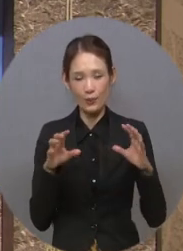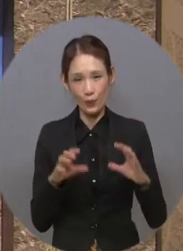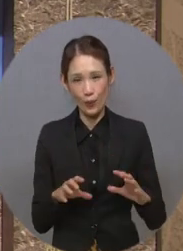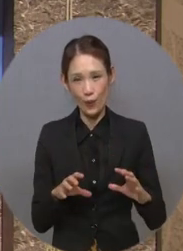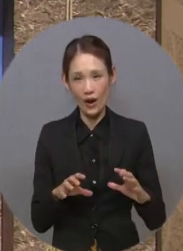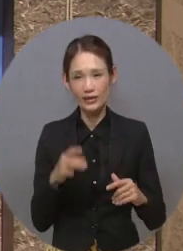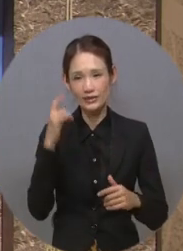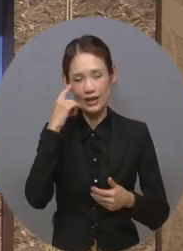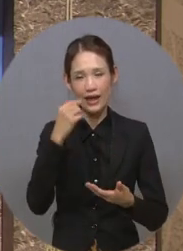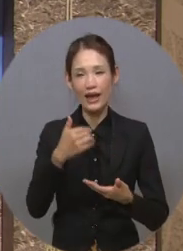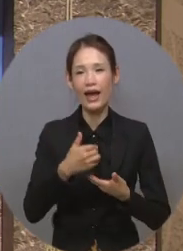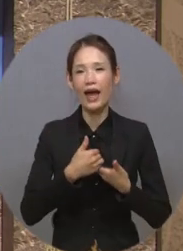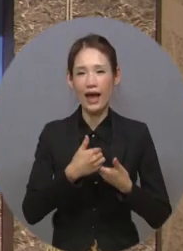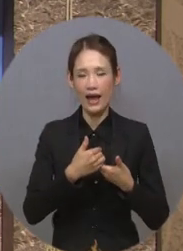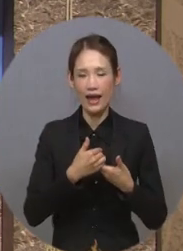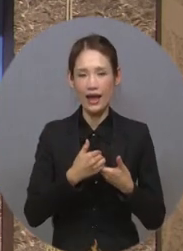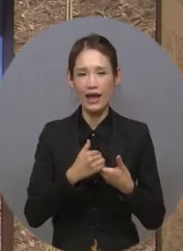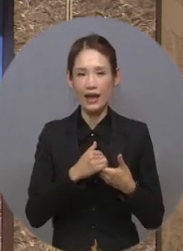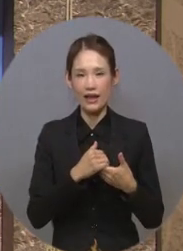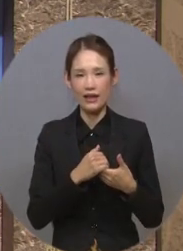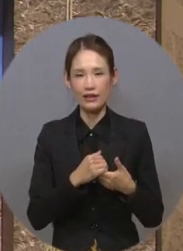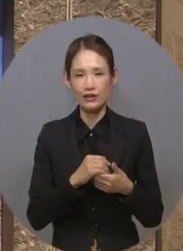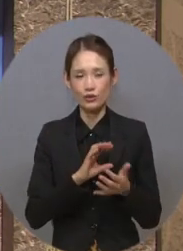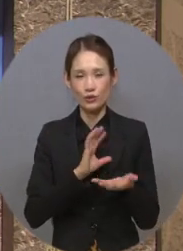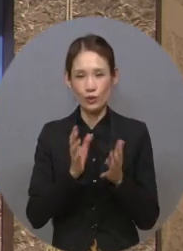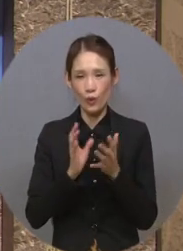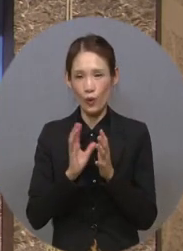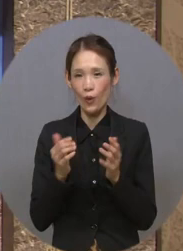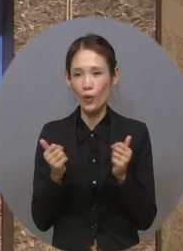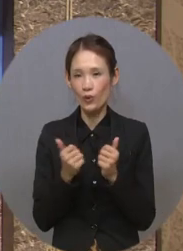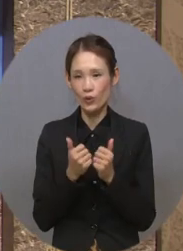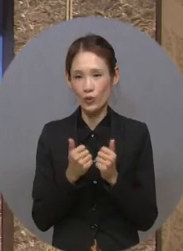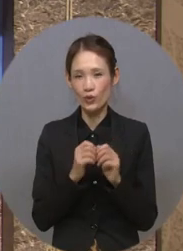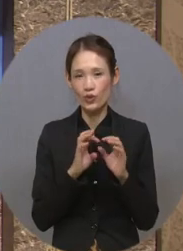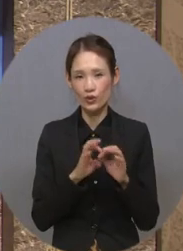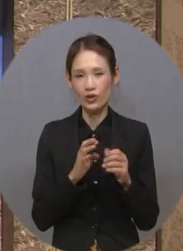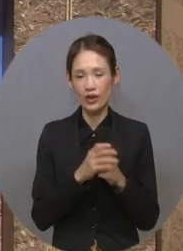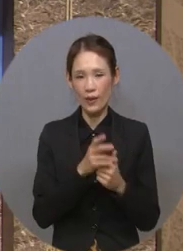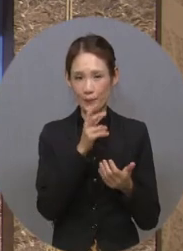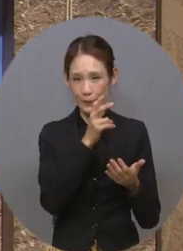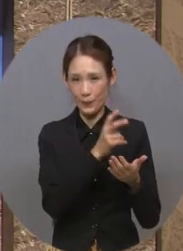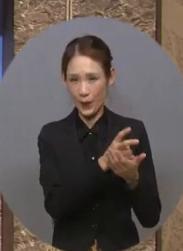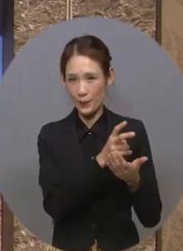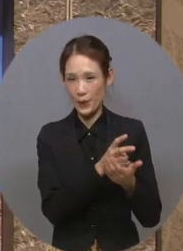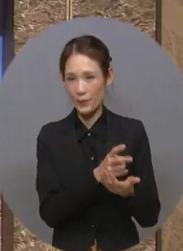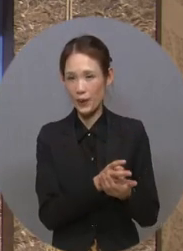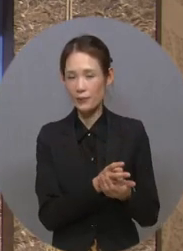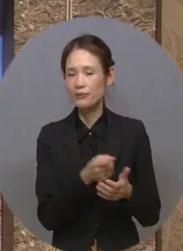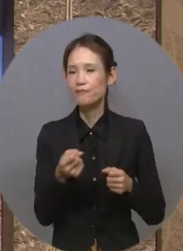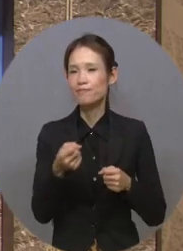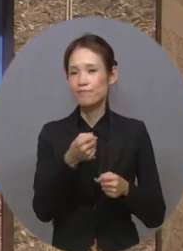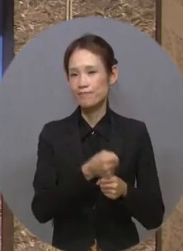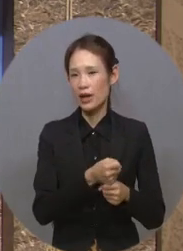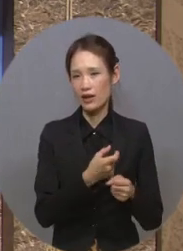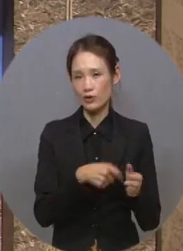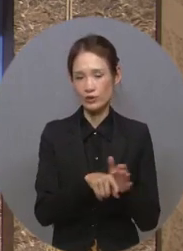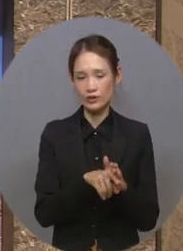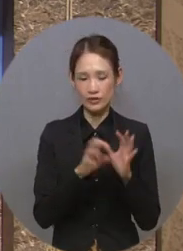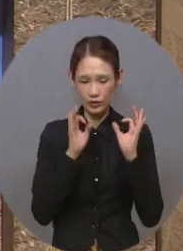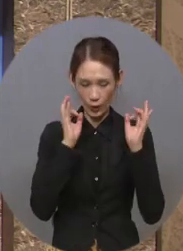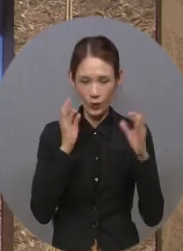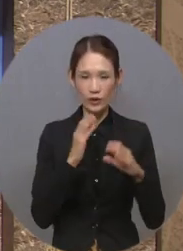최대한 반영해서 예. 또 토론회를 통해서 그 법제화 될 수 있도록 네. 그렇게 노력을 하고